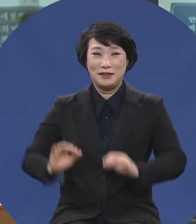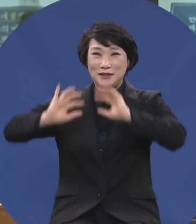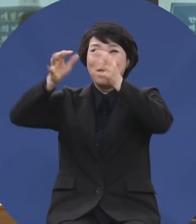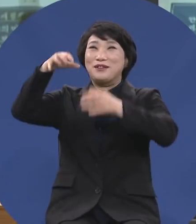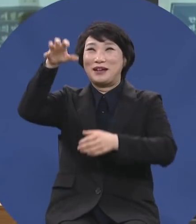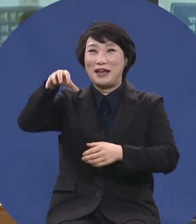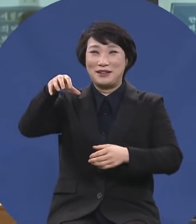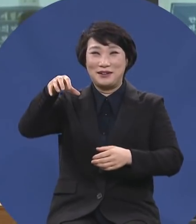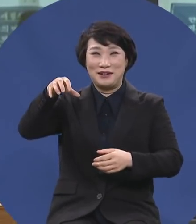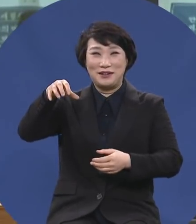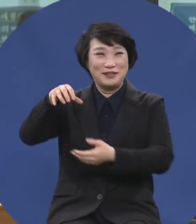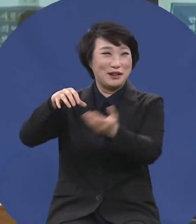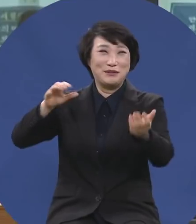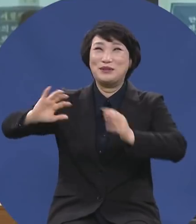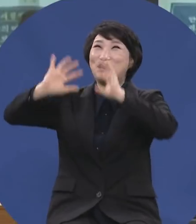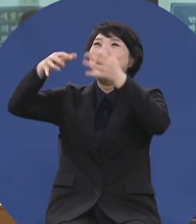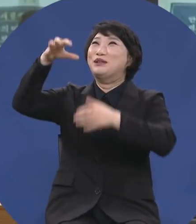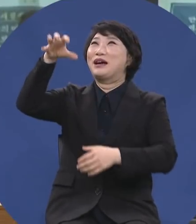천국에서